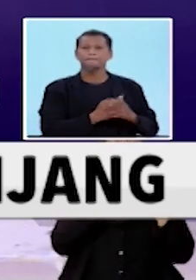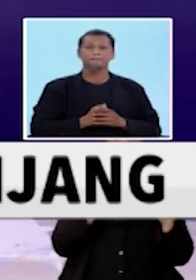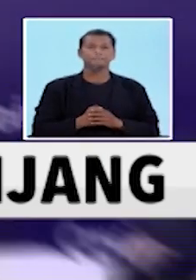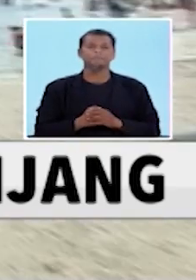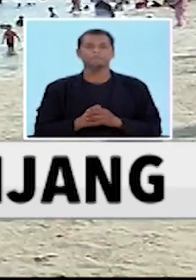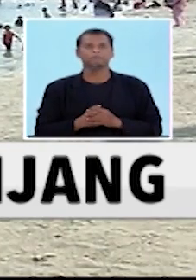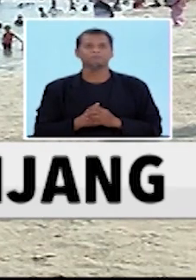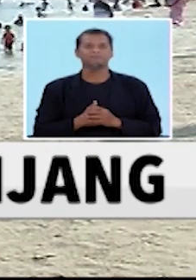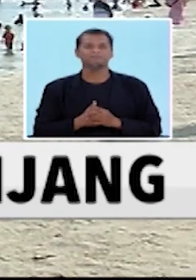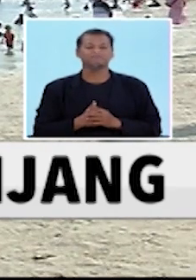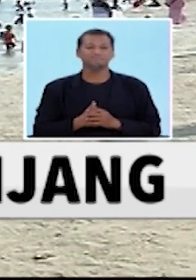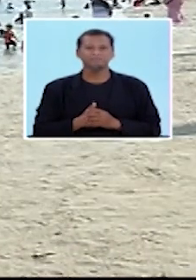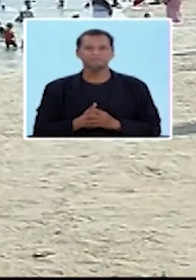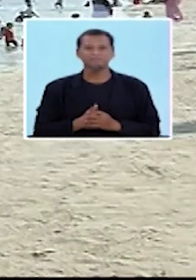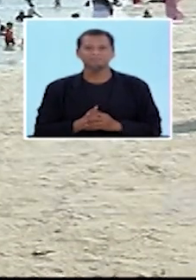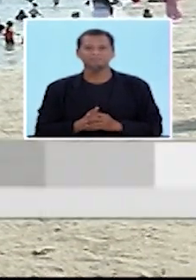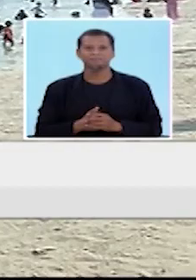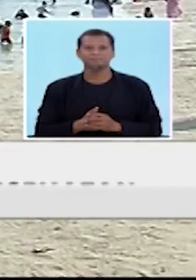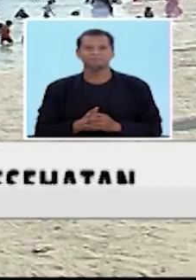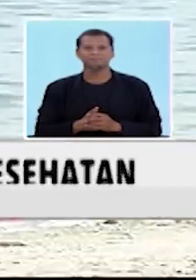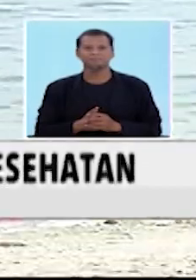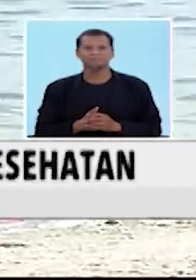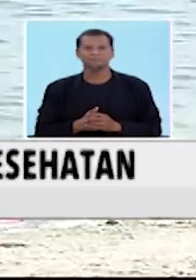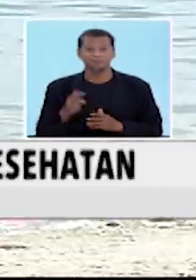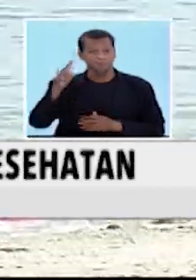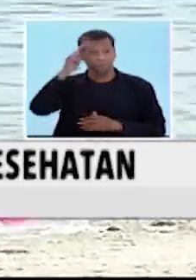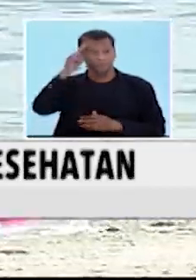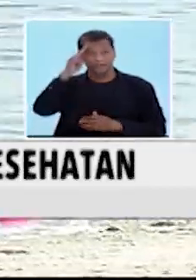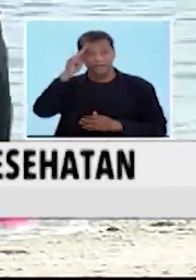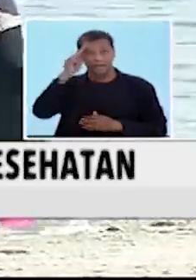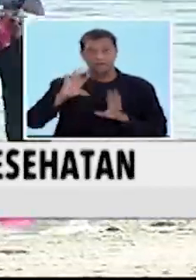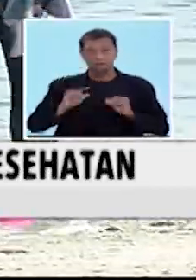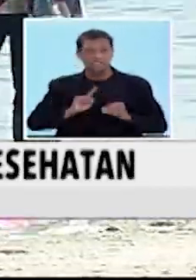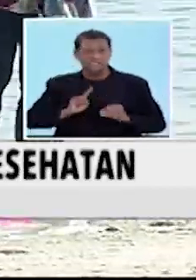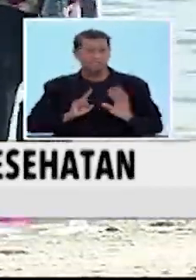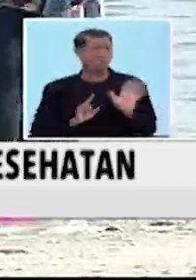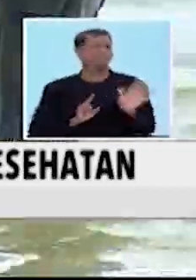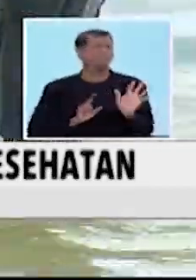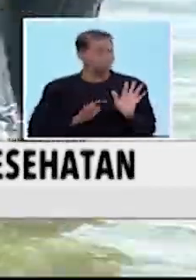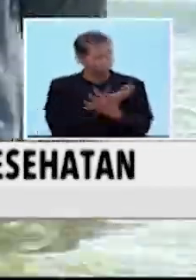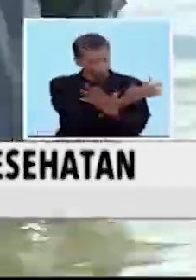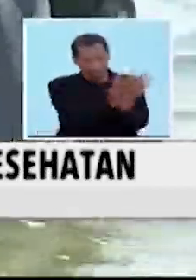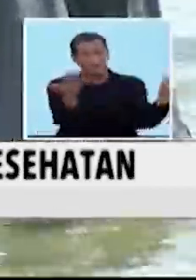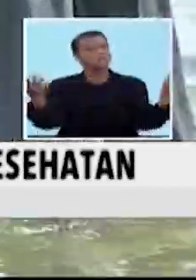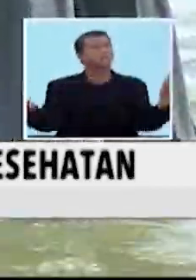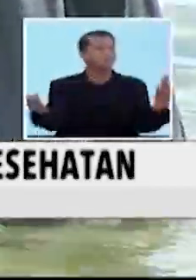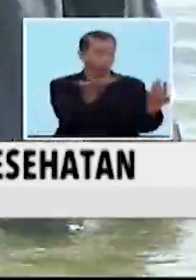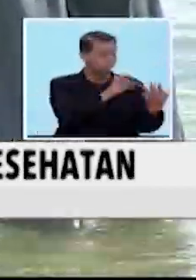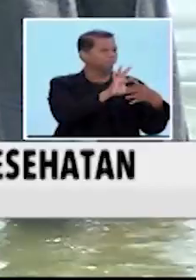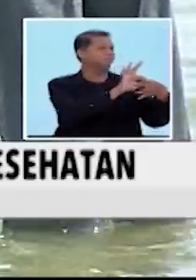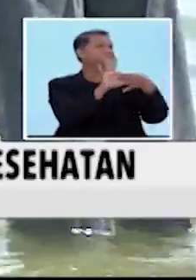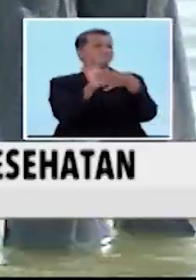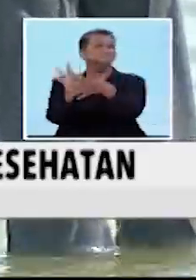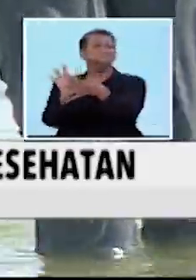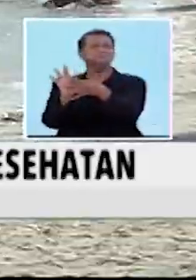panjang. Pemerintah tidak bekerja sendiri untuk mengurangi angka penyebaran COVID-19 di Indonesia. Masyarakat juga